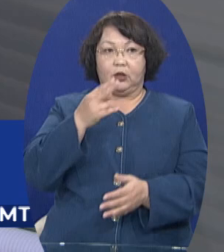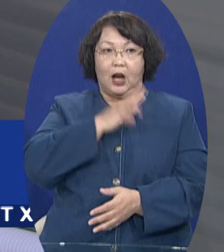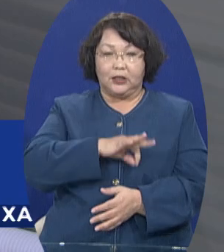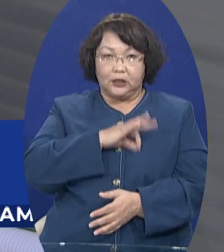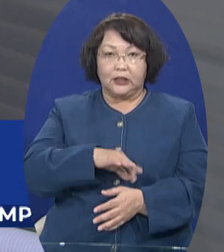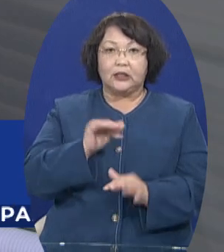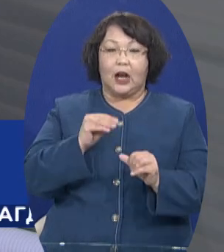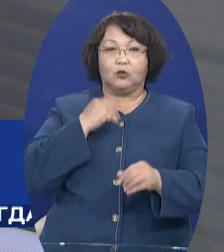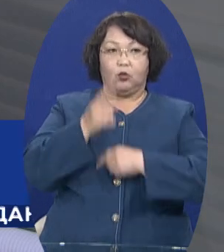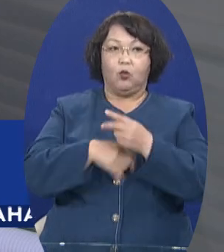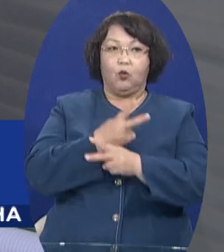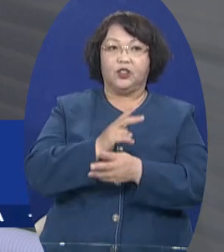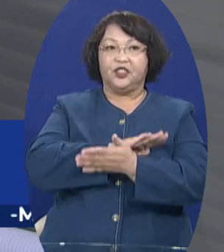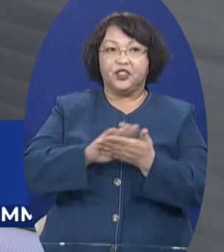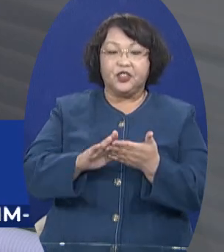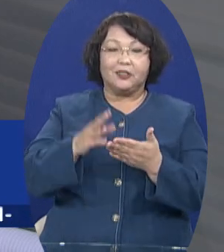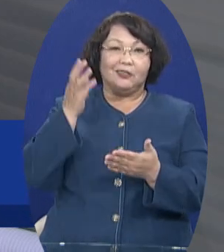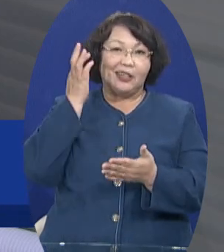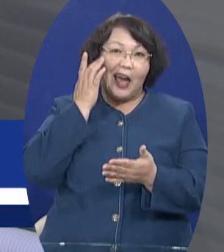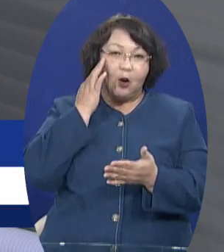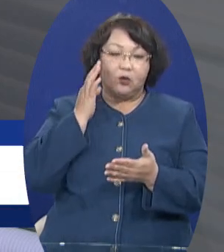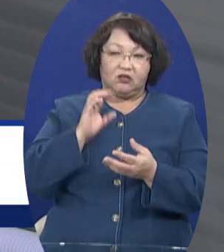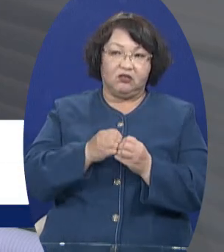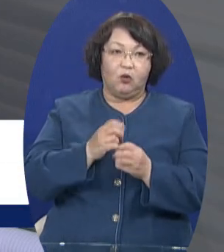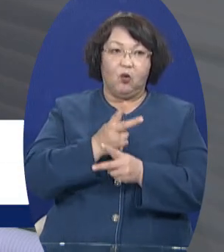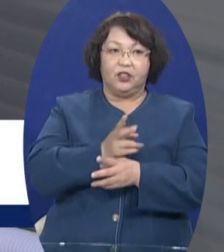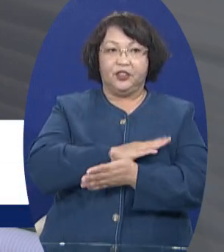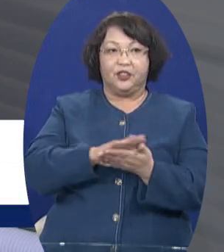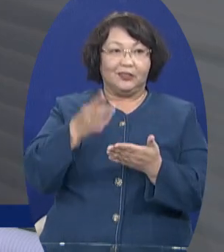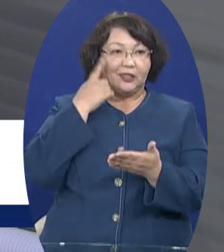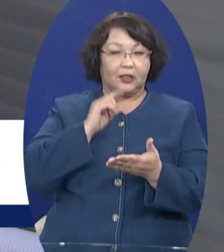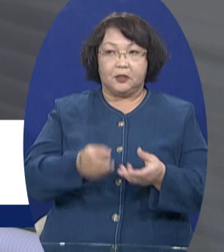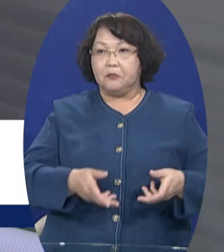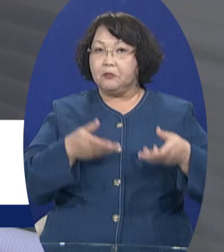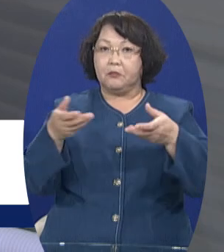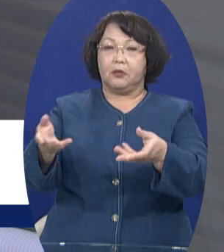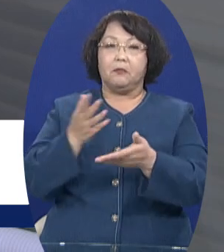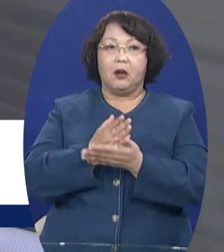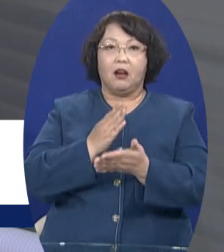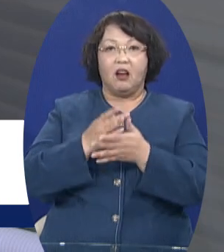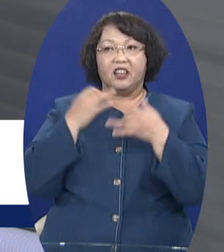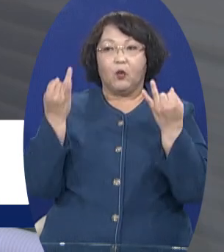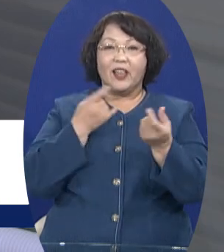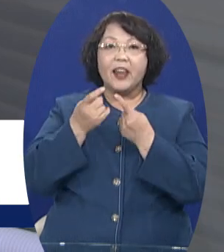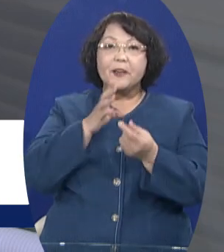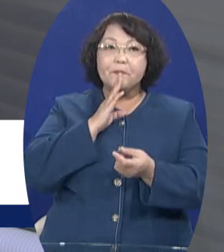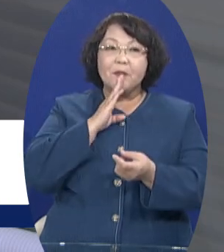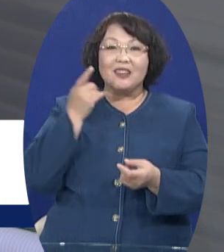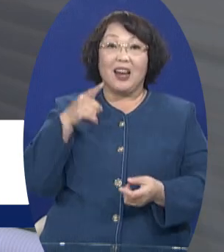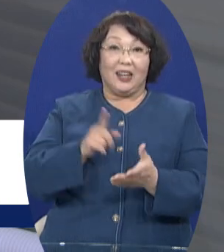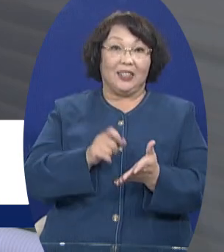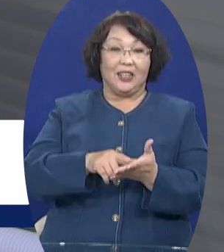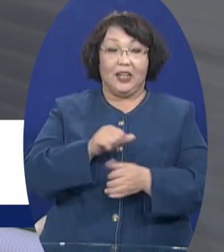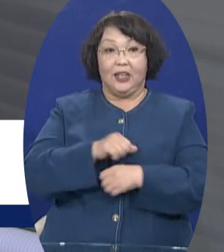мэт хуулиуд бол шинжилсэн хариулгаар өргөн баригдаж байгаа юм байна. За яагаад шаардлагатай вэ гэвэл одоо иргэний